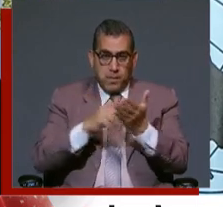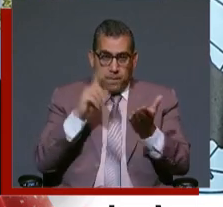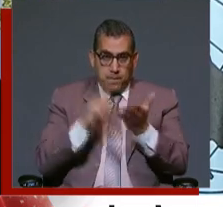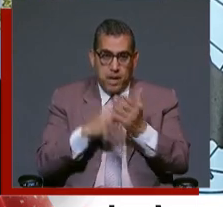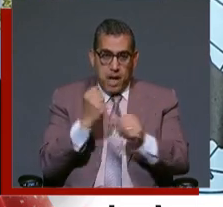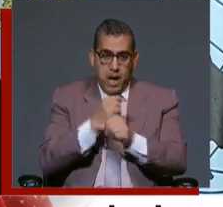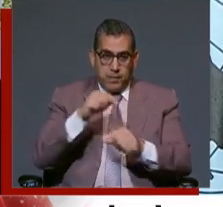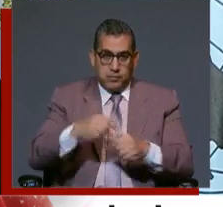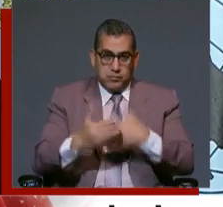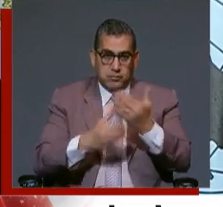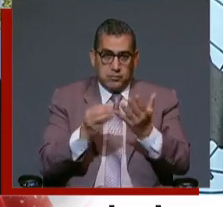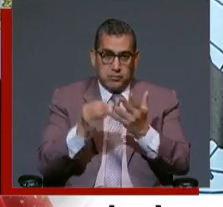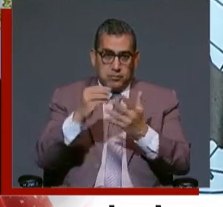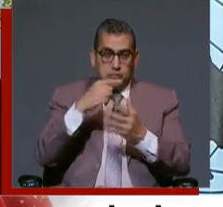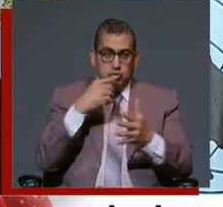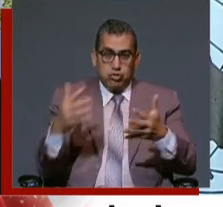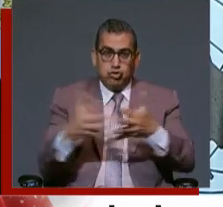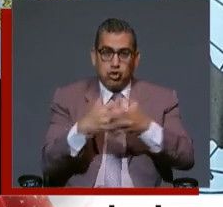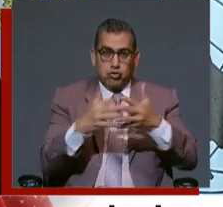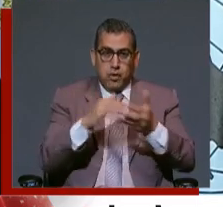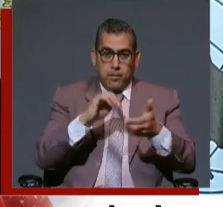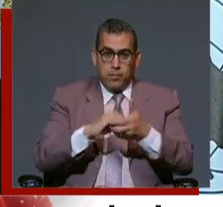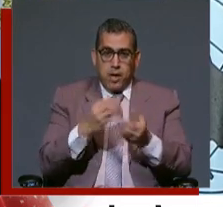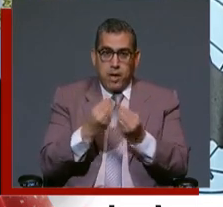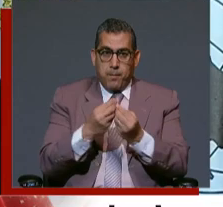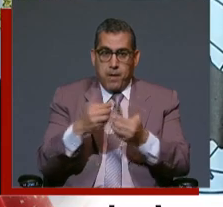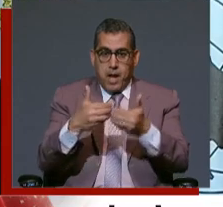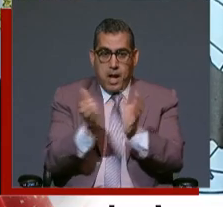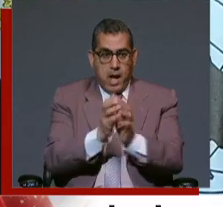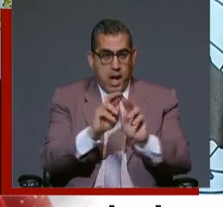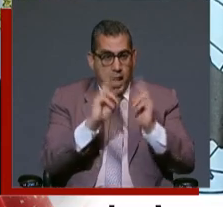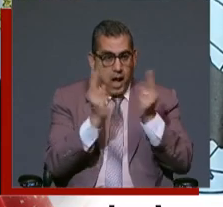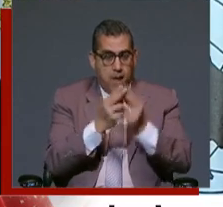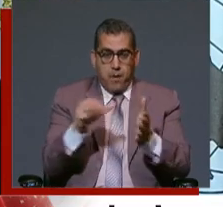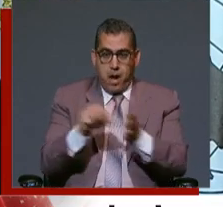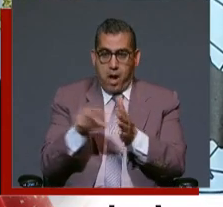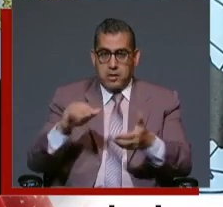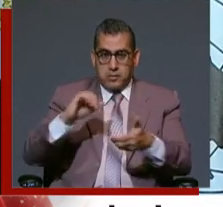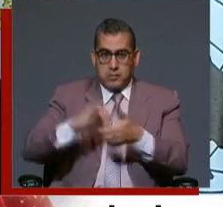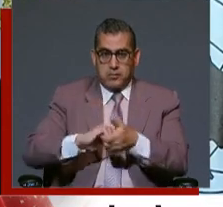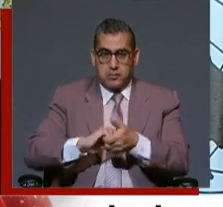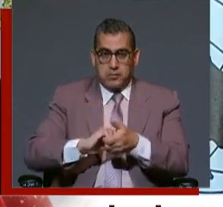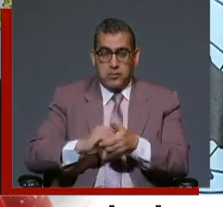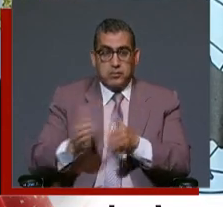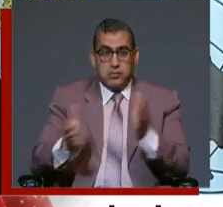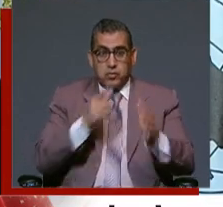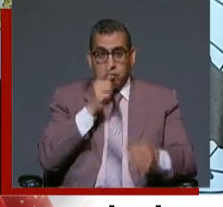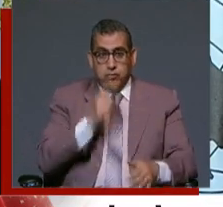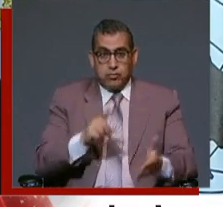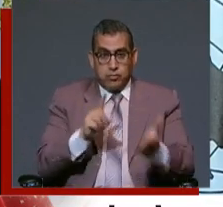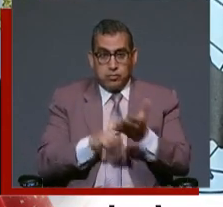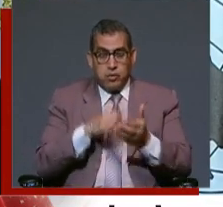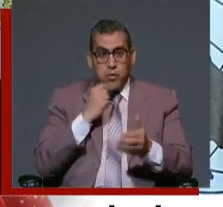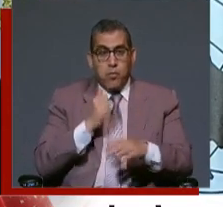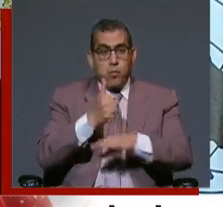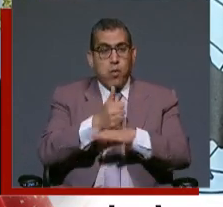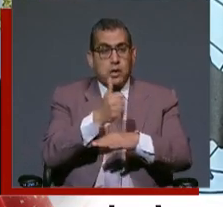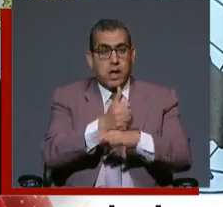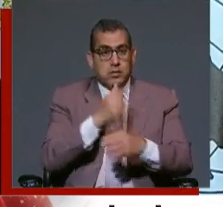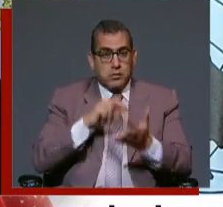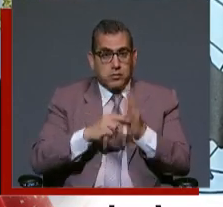المال، وتعزيز الشراكة بين القطاعين العام والخاص. وفيما يتعلق بمؤسسات التمويل الإقليمية